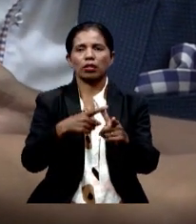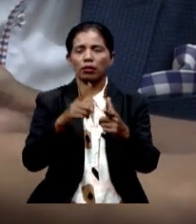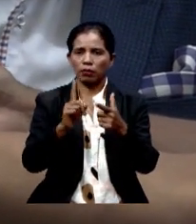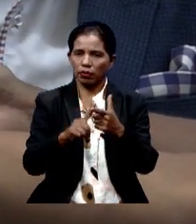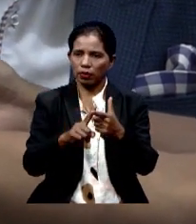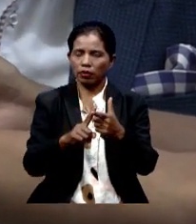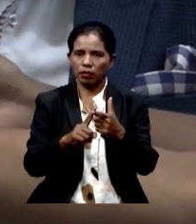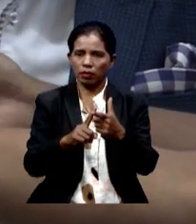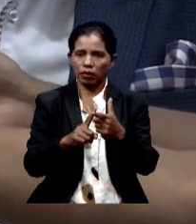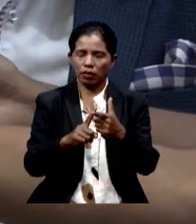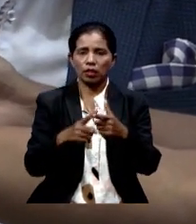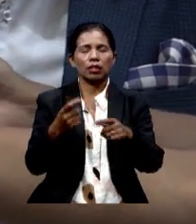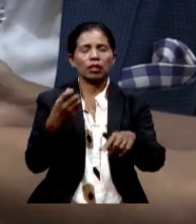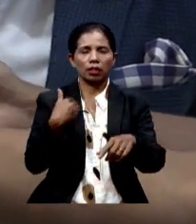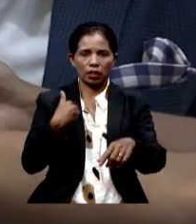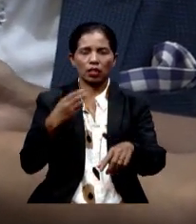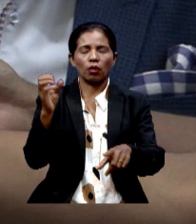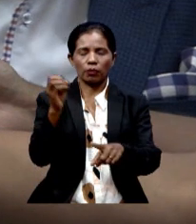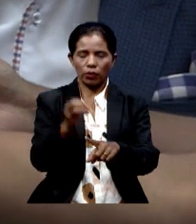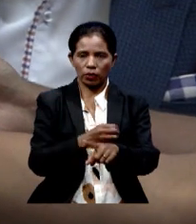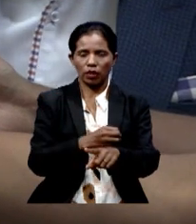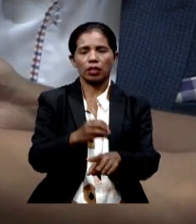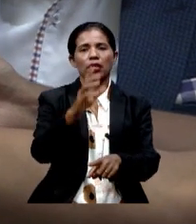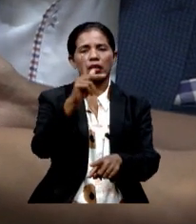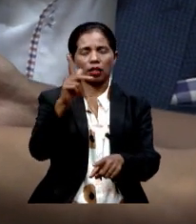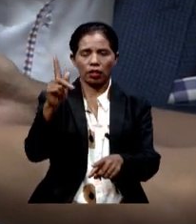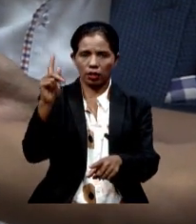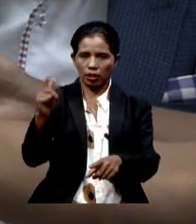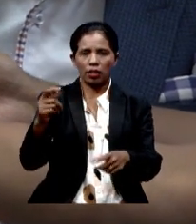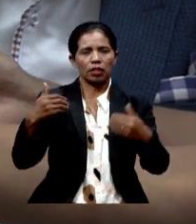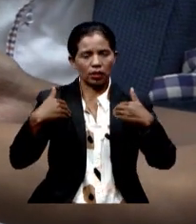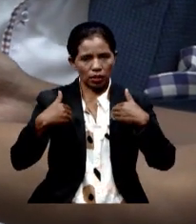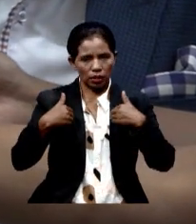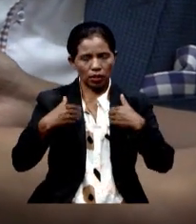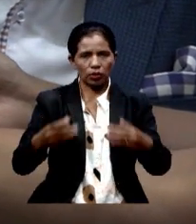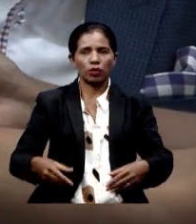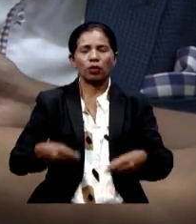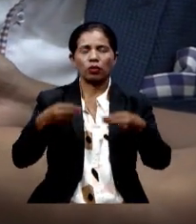pada kesempatan penutupan KTT, nanti akan ada penyerahan